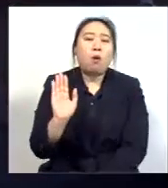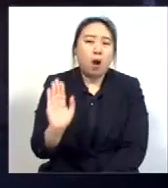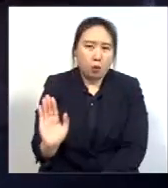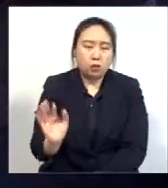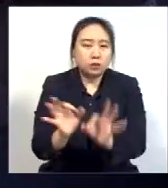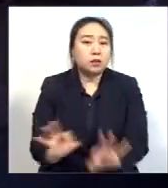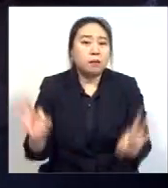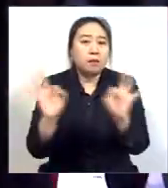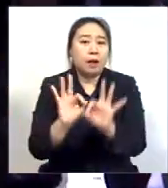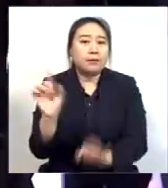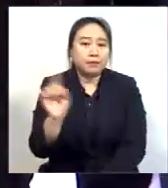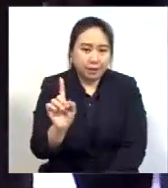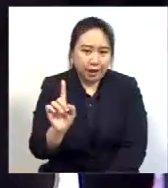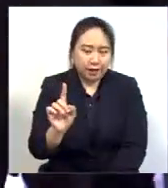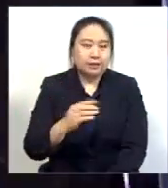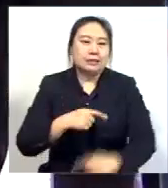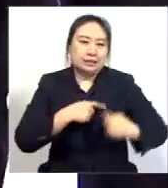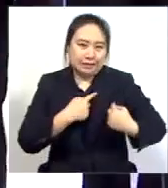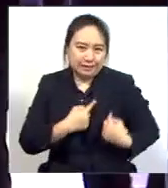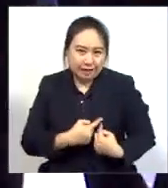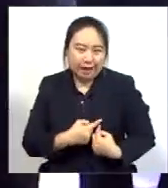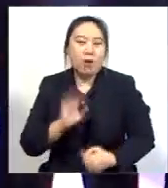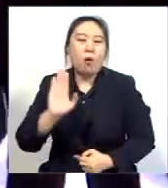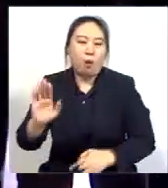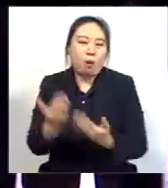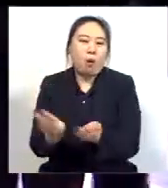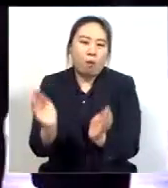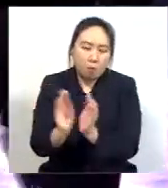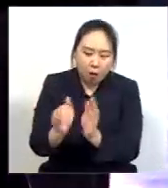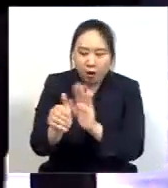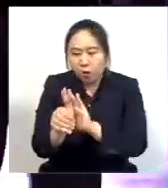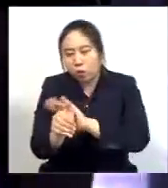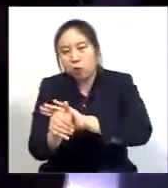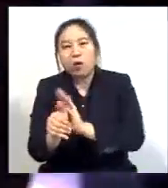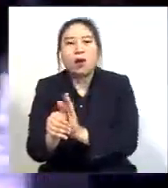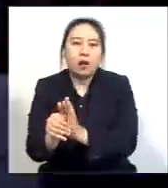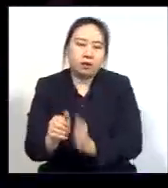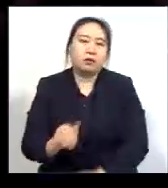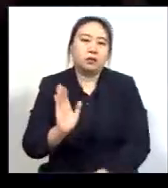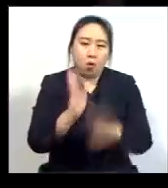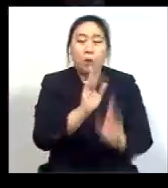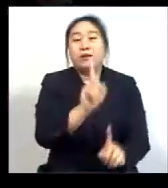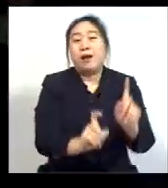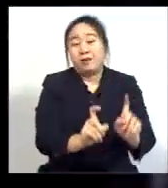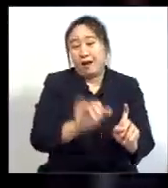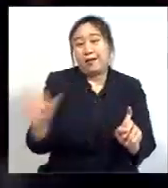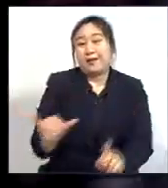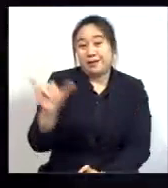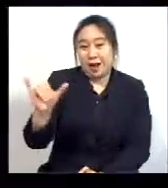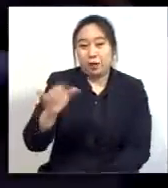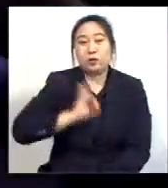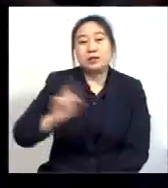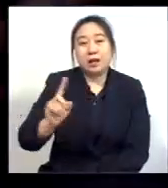ญที่สุดก็คือการดูแลสภาพจิตใจของคนในครอบครัวไปฟังความรู้สึกของญาติผู้เสียชีวิตค่ะ